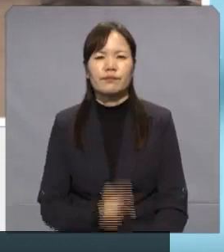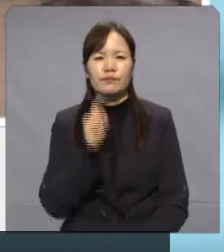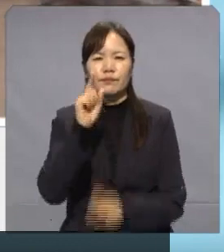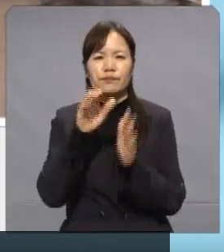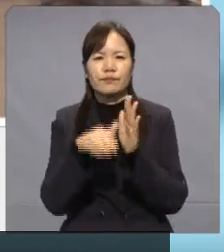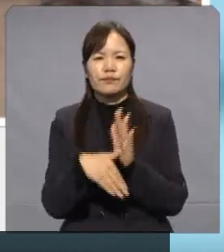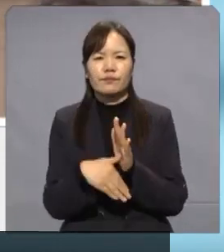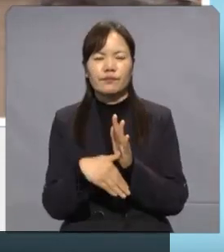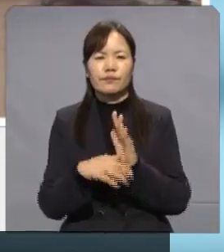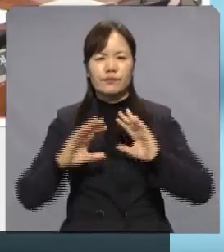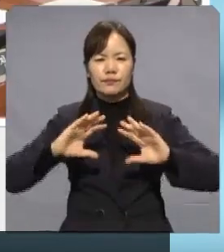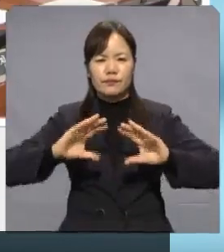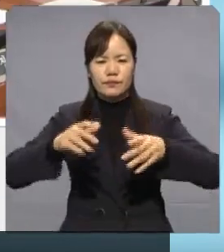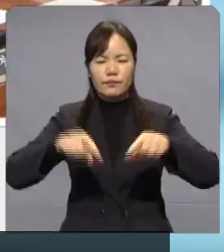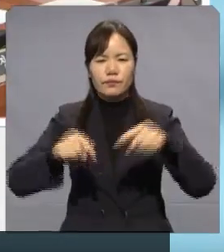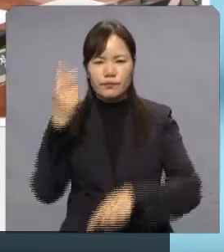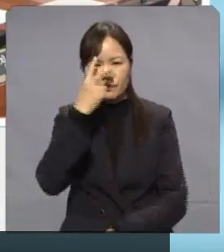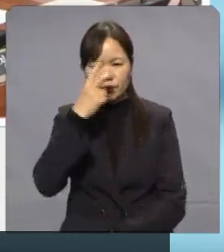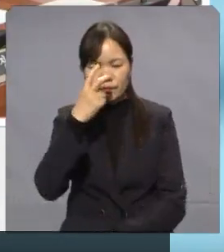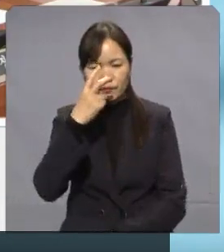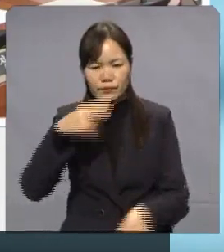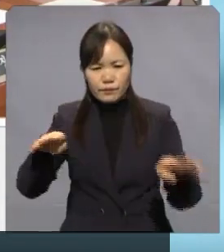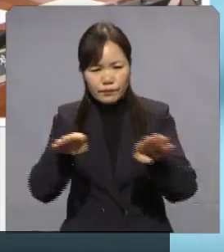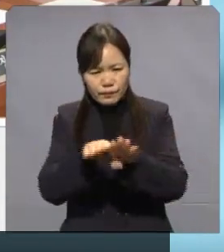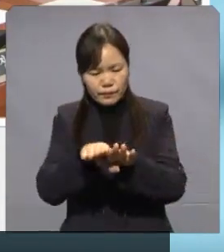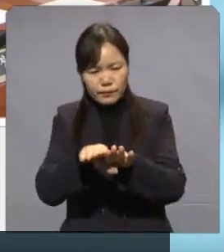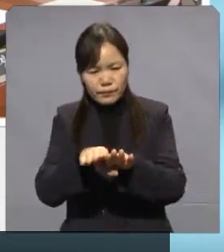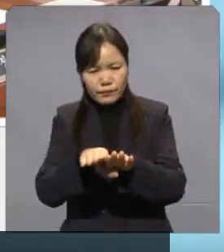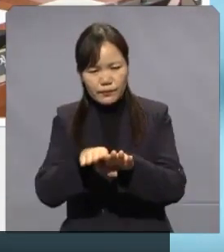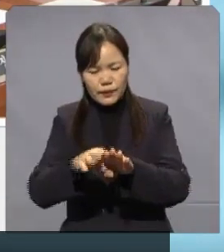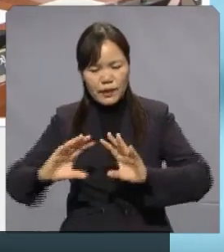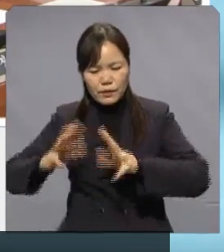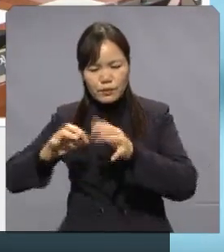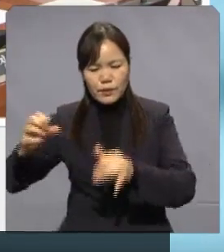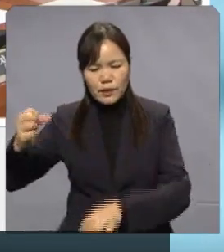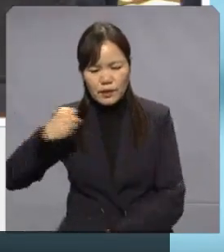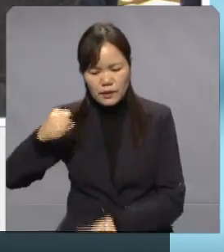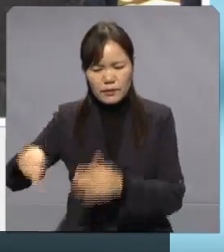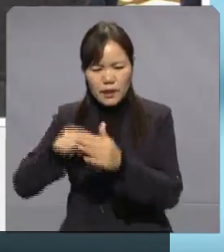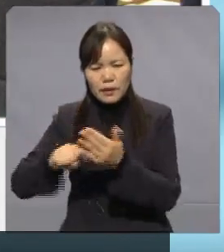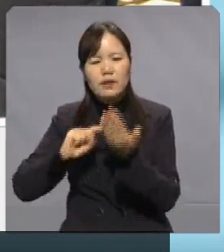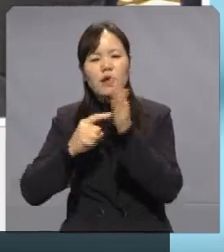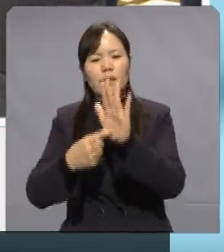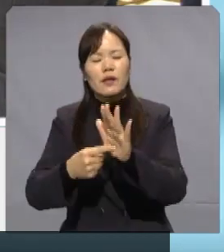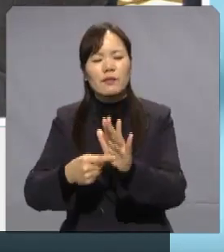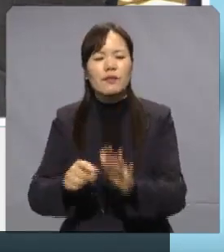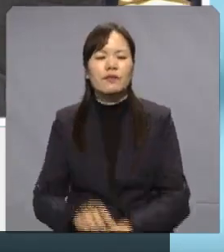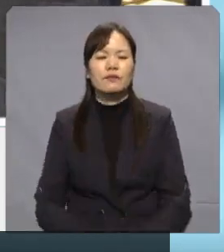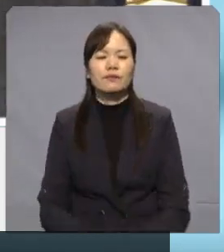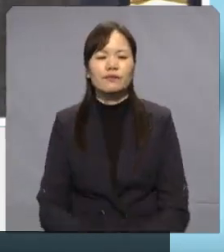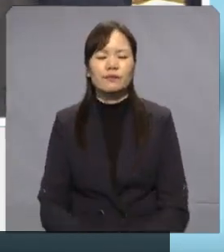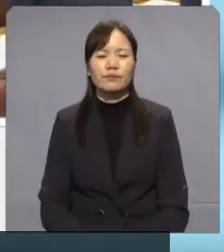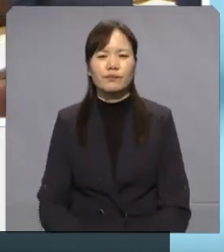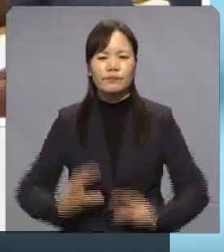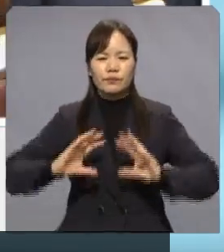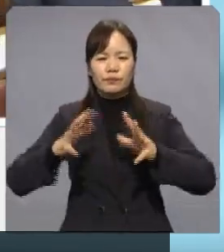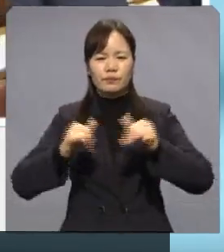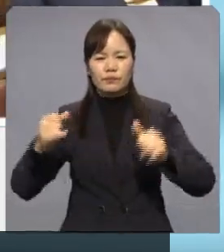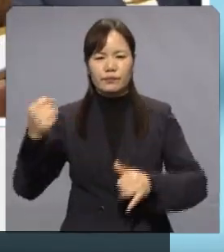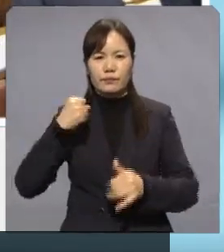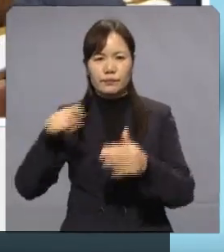경우에 그러면 이제 국정조사를 보이콧하자라고 하는 카드가 국민의힘 내부에서 나올 수밖에 없는 상황이죠. 그런데